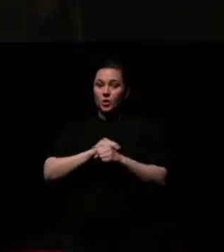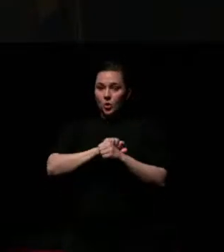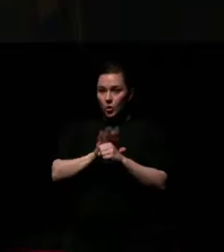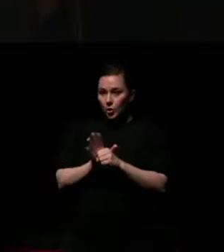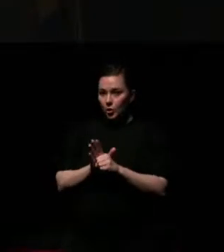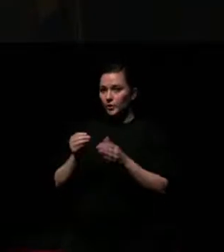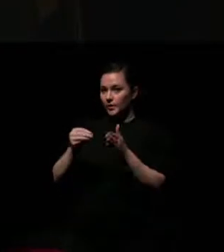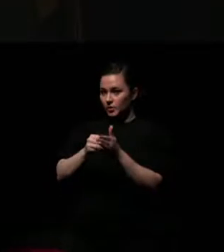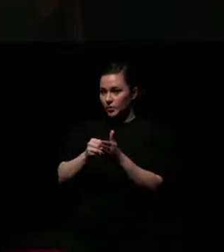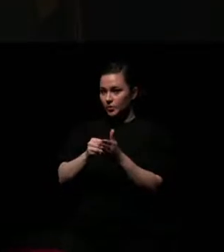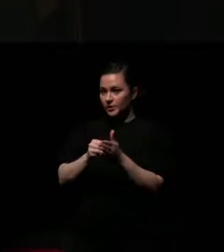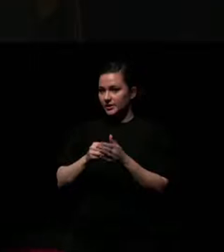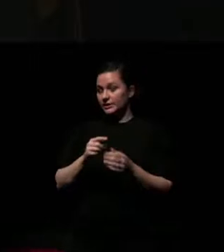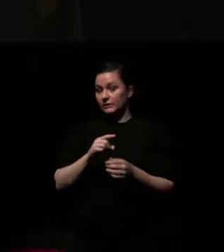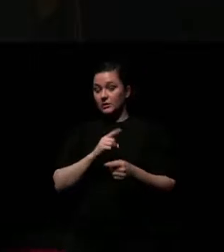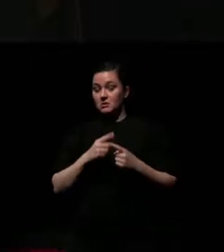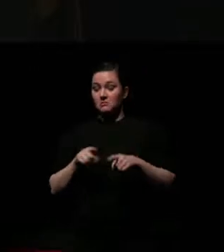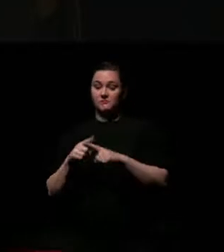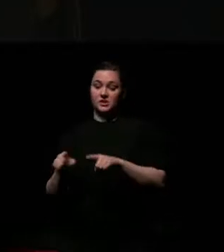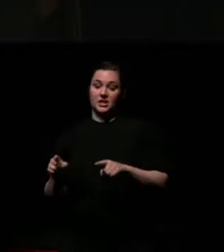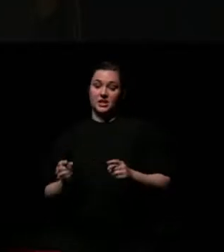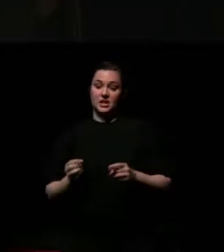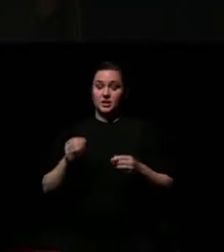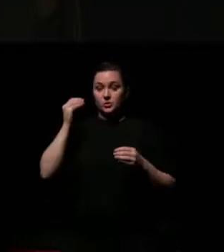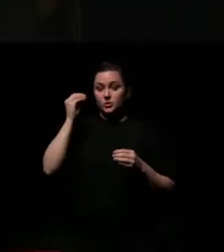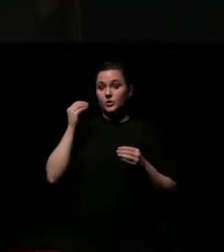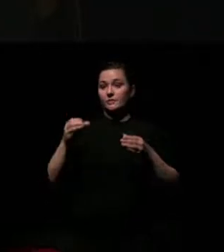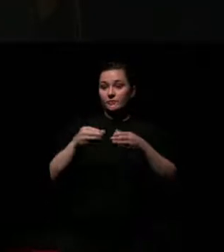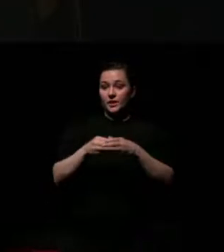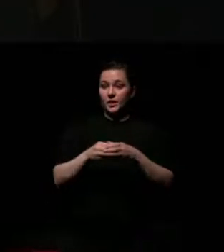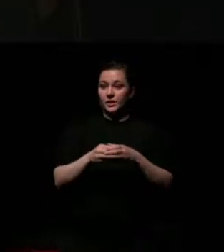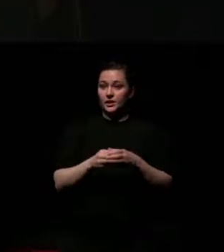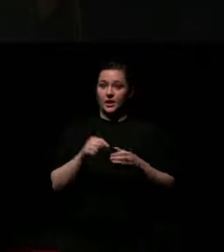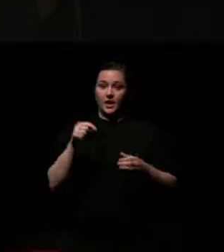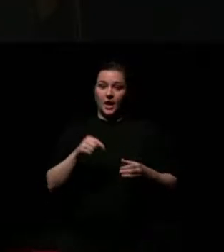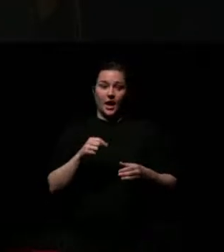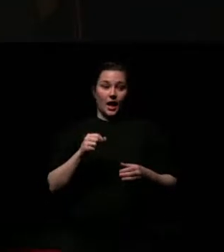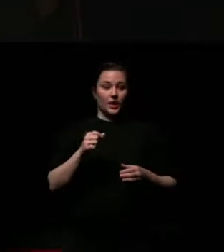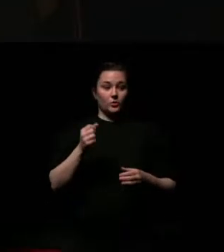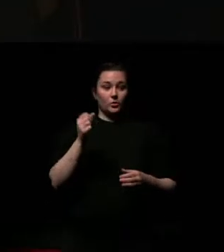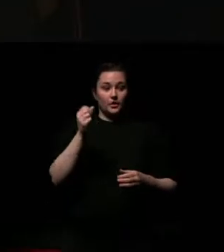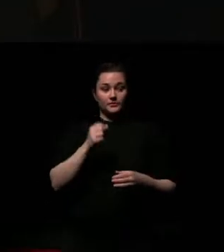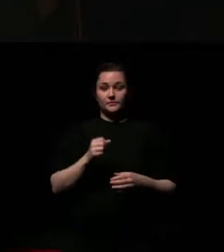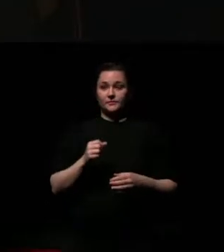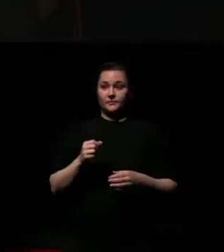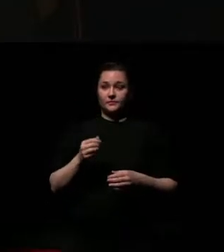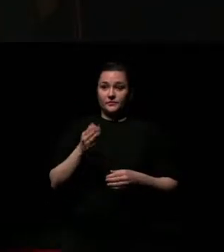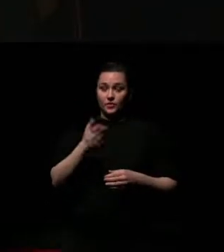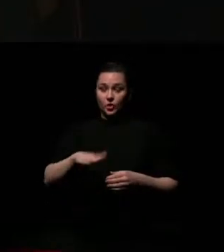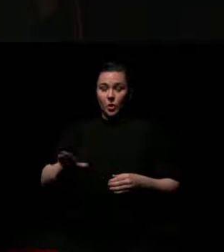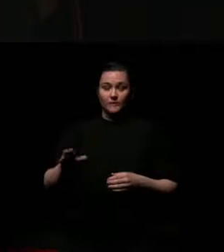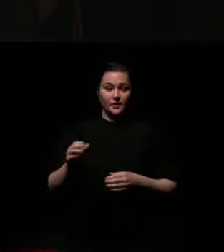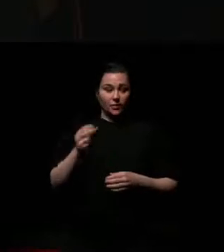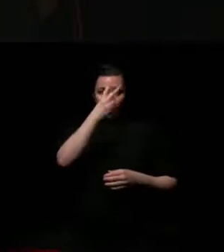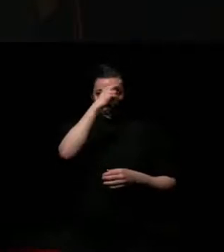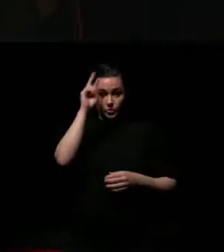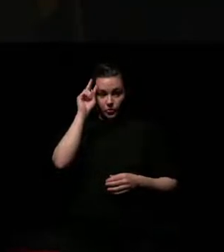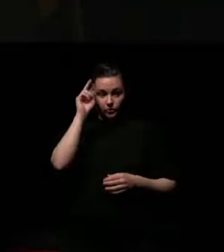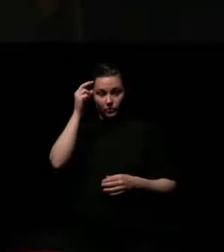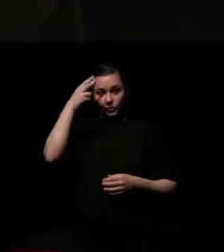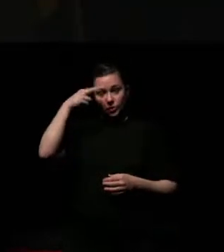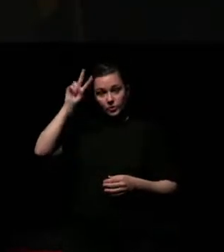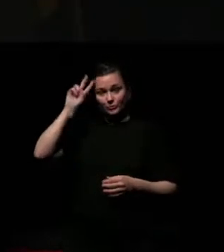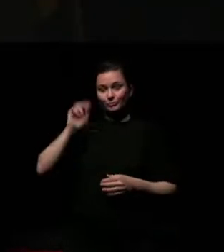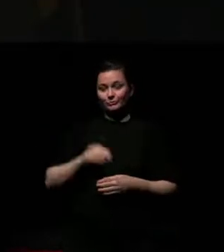til studentforeninger i Trondheim, Gjøvik og Ålesund. Og så tenkte vi å lage litt show ut av det, ikke sant? For å vise at vi ikke bare er traurige